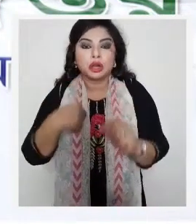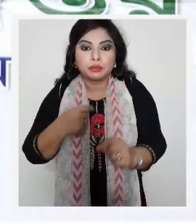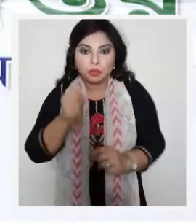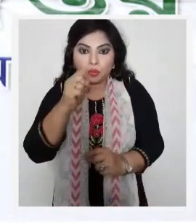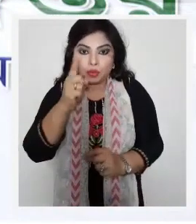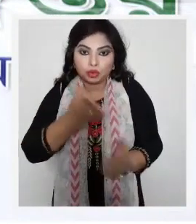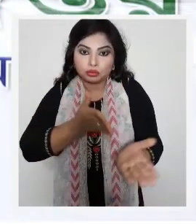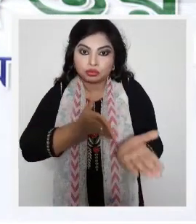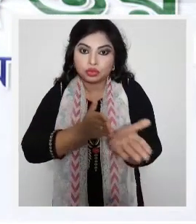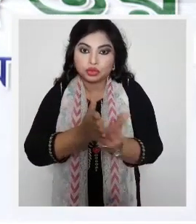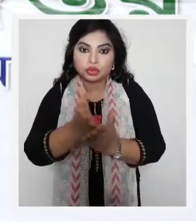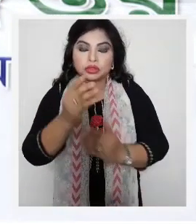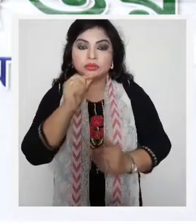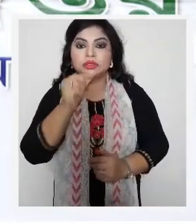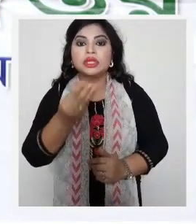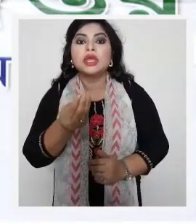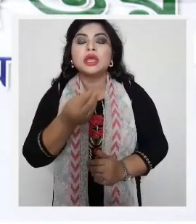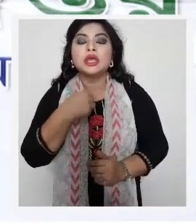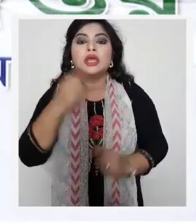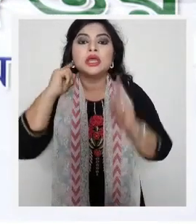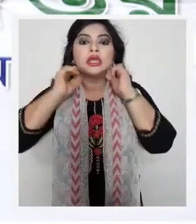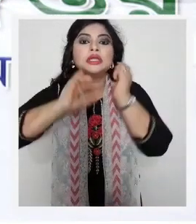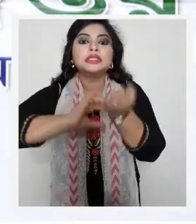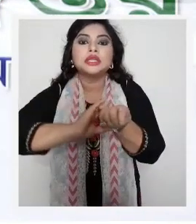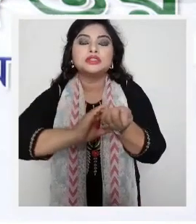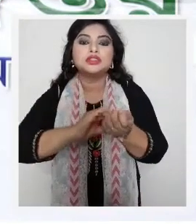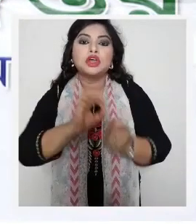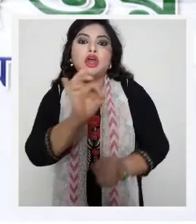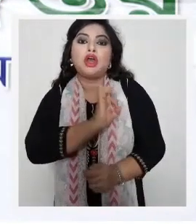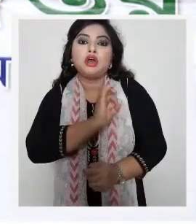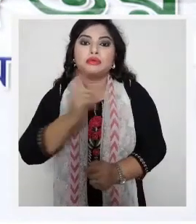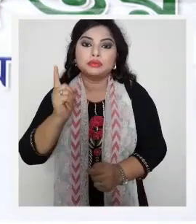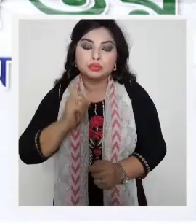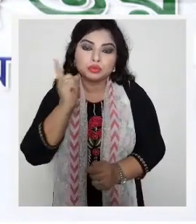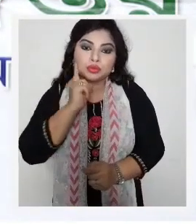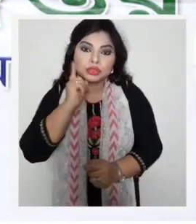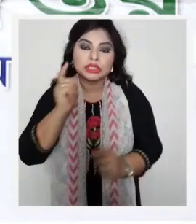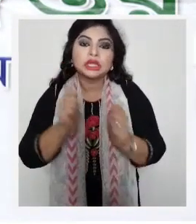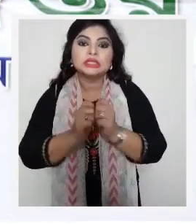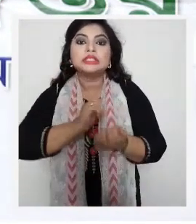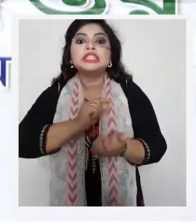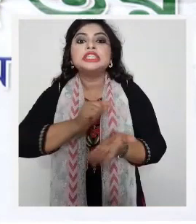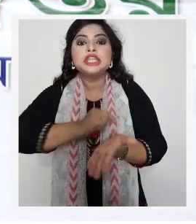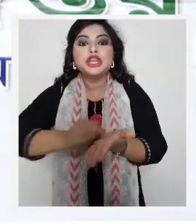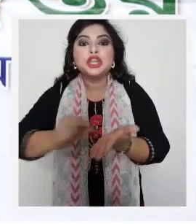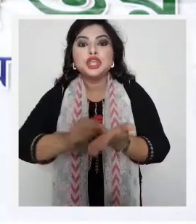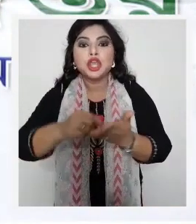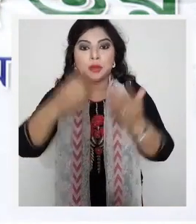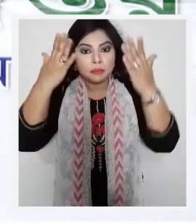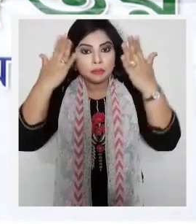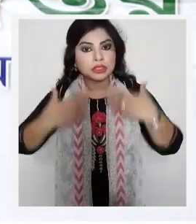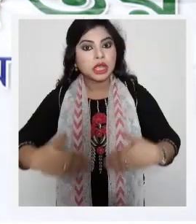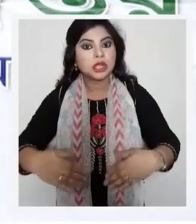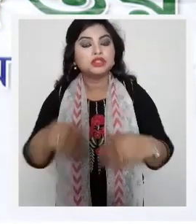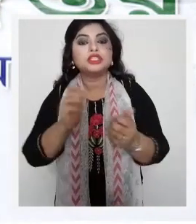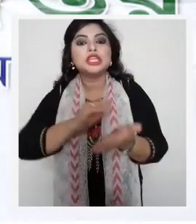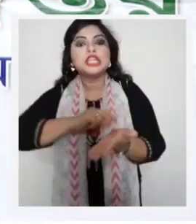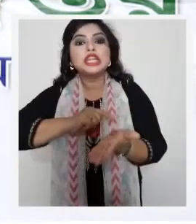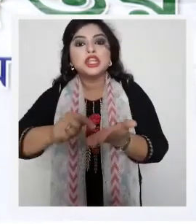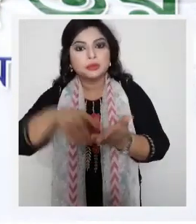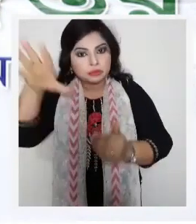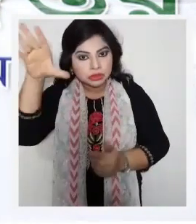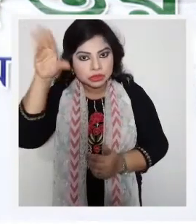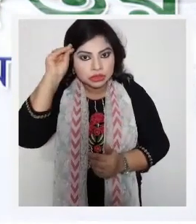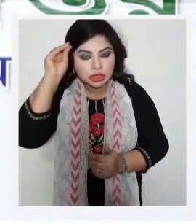নাই। প্রিয় দেশবাসী, কোভিড-19 সংক্রমণের শুরু থেকেই স্বাস্থ্য অধিদপ্তর প্রতিনিয়ত